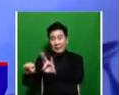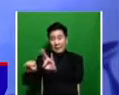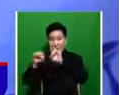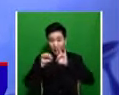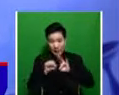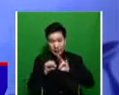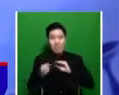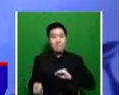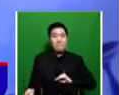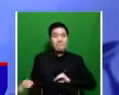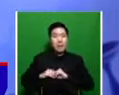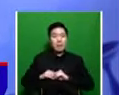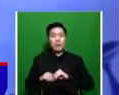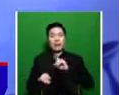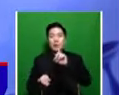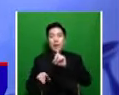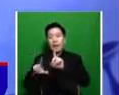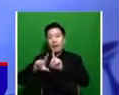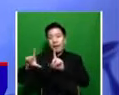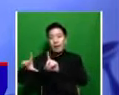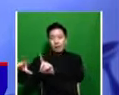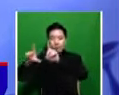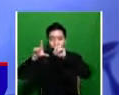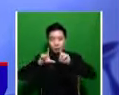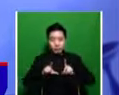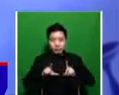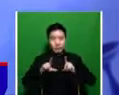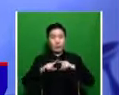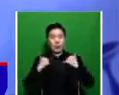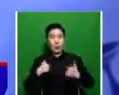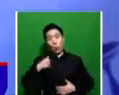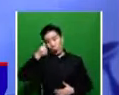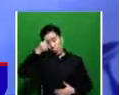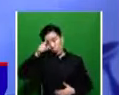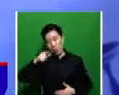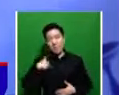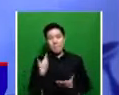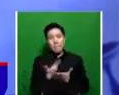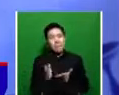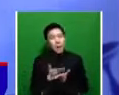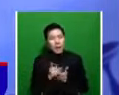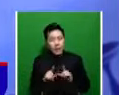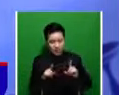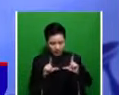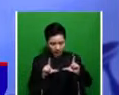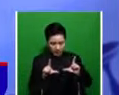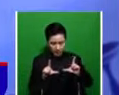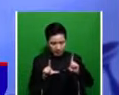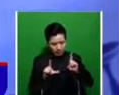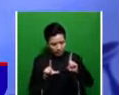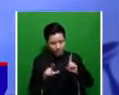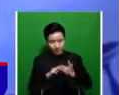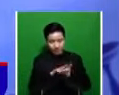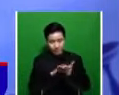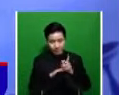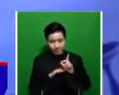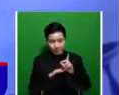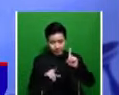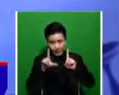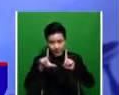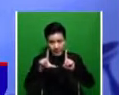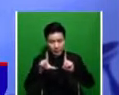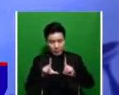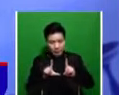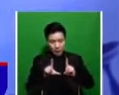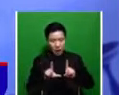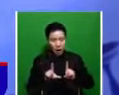ต่อวันนะคะภายใต้1,000,000ชิ้นต่อวันเนี่ยก็จะแบ่งเป็นการจัดสรรให้แก่โรงพยาบาลภายใต้สังกัด